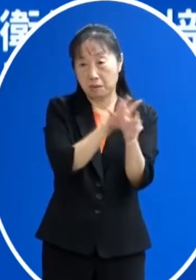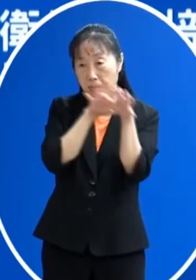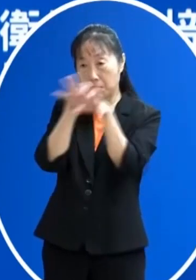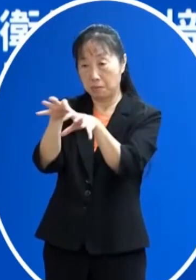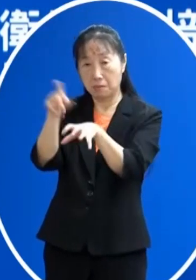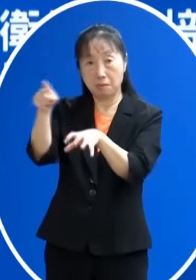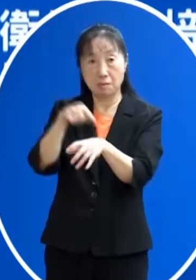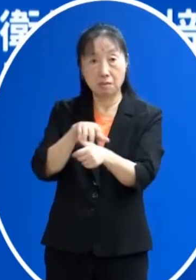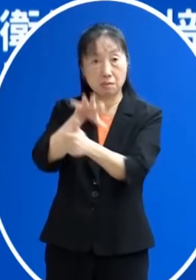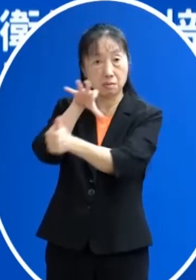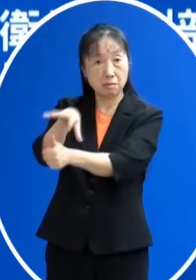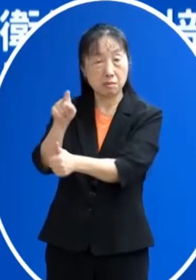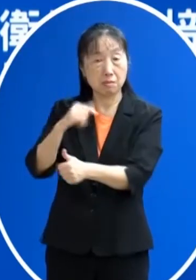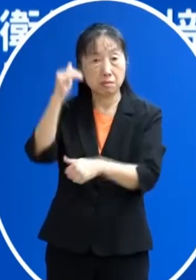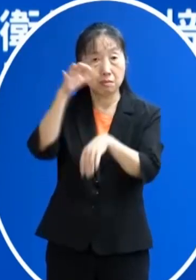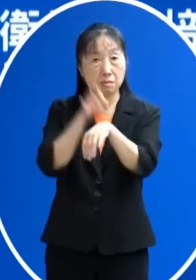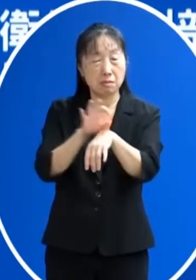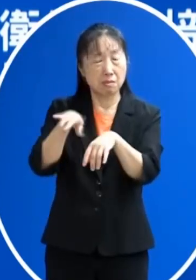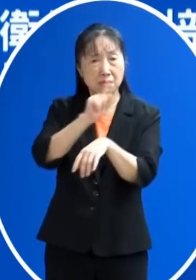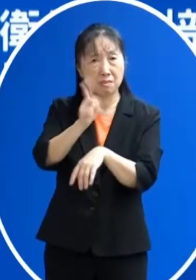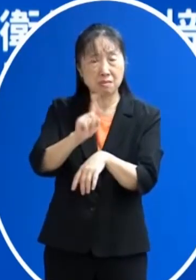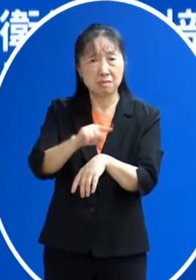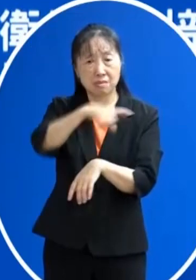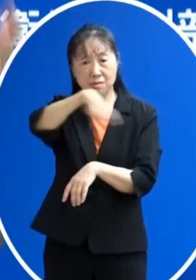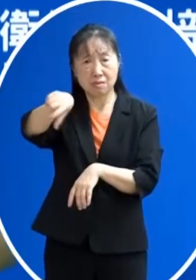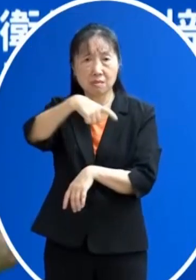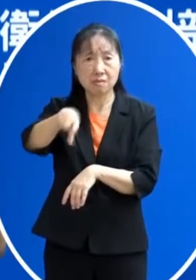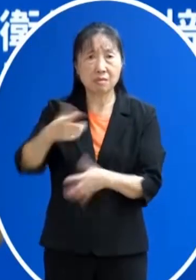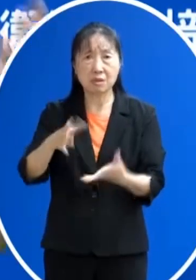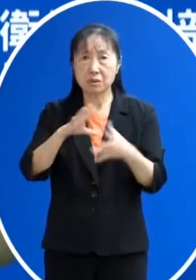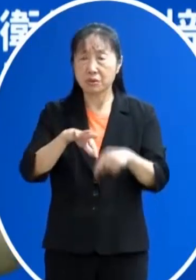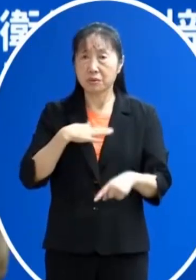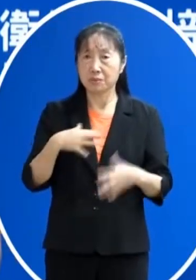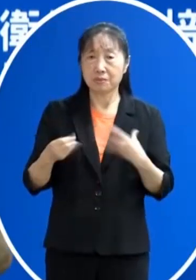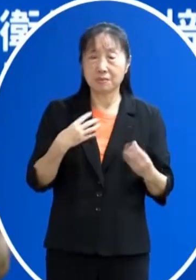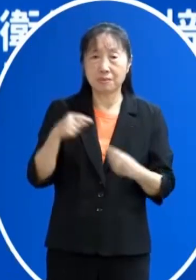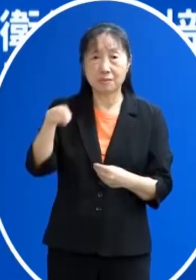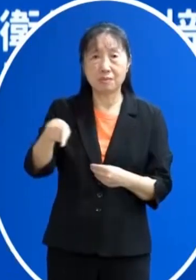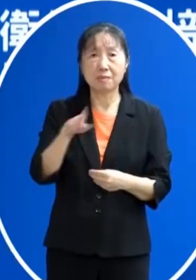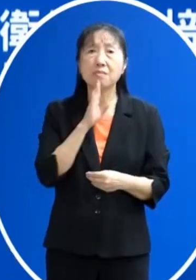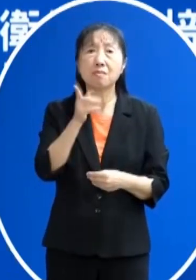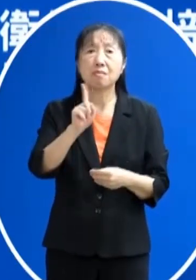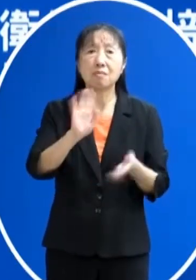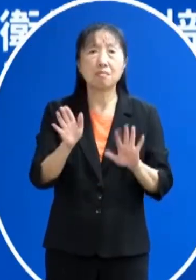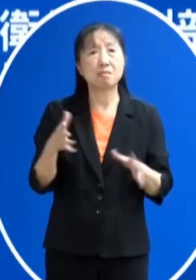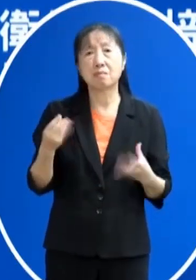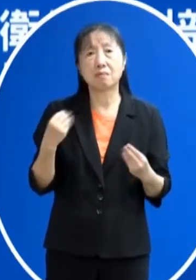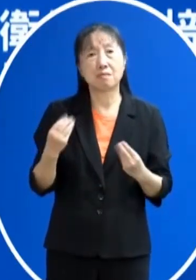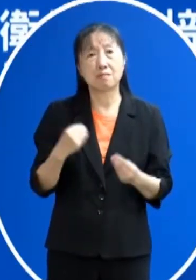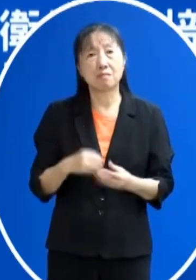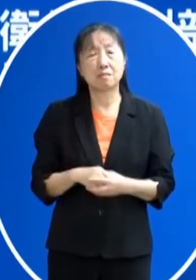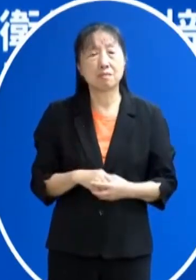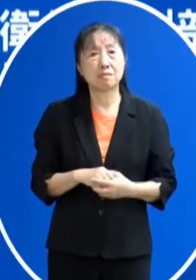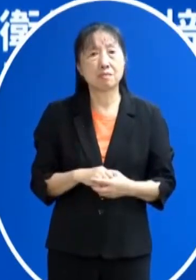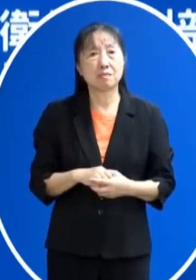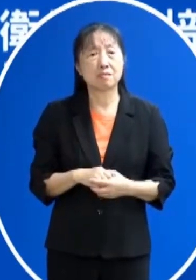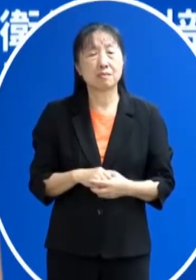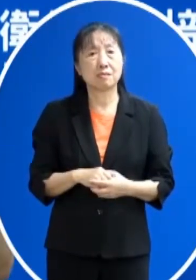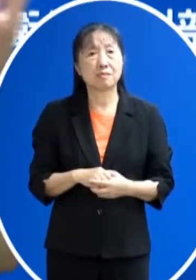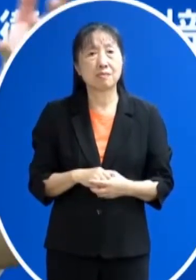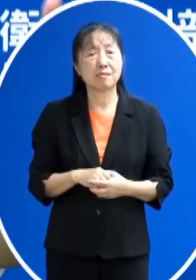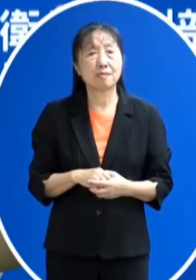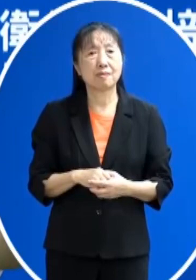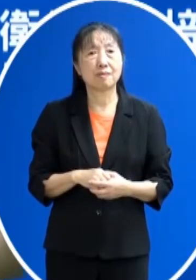端，我不晓得他们天天都在盯着高端，这是什么状况，我不清楚。我们